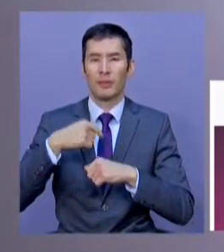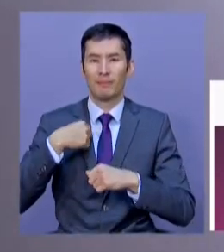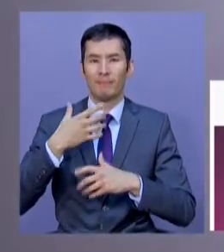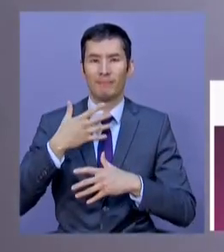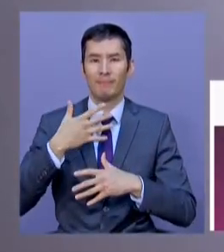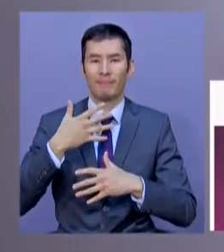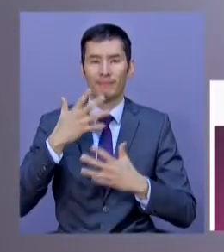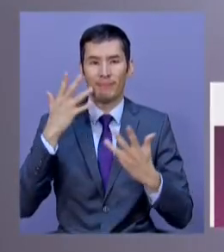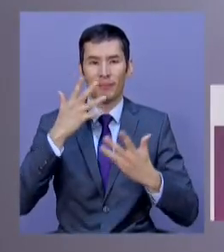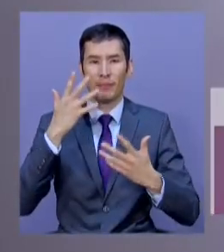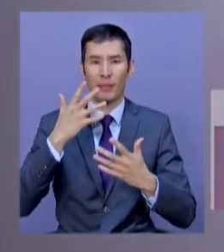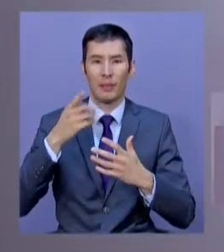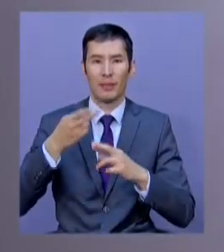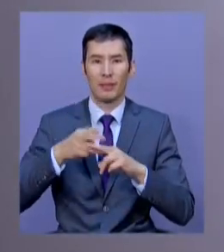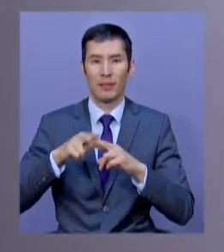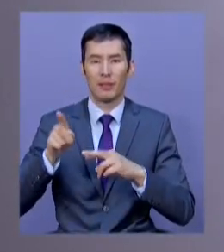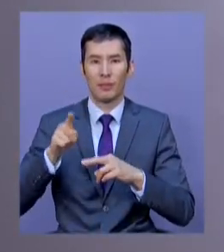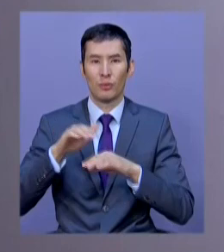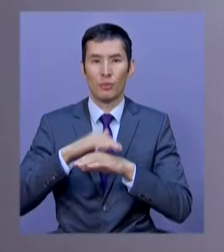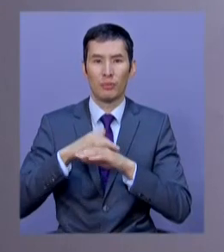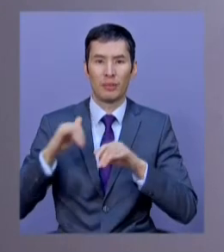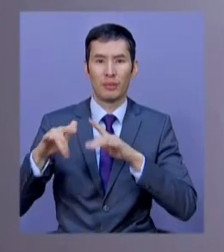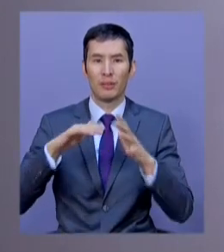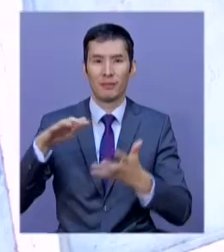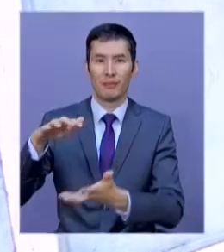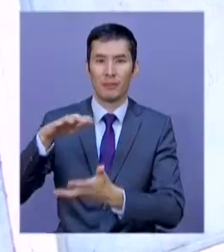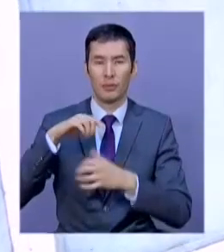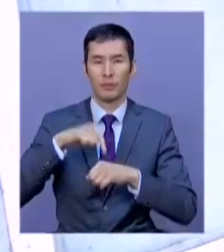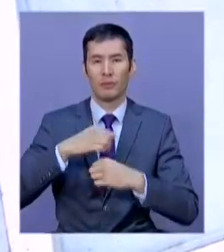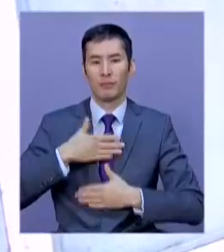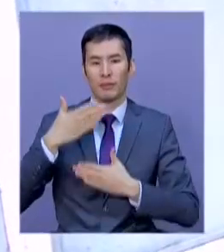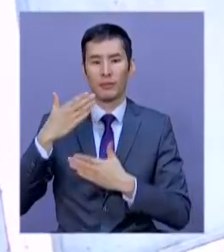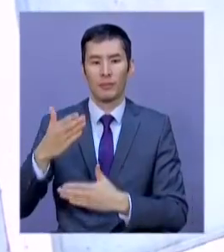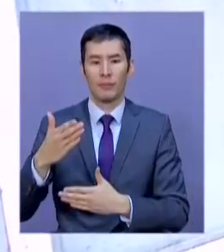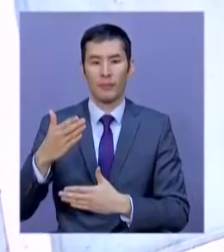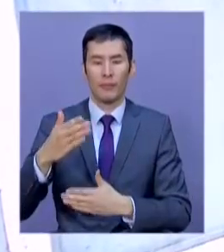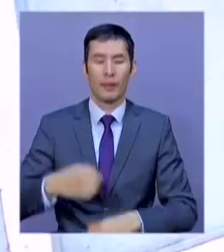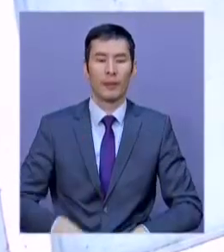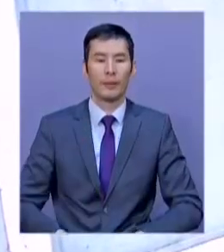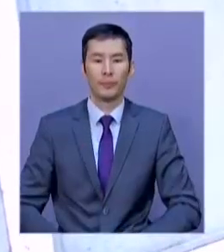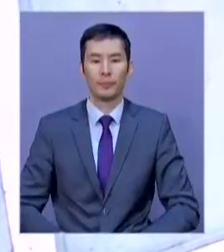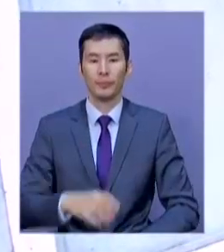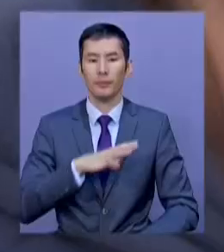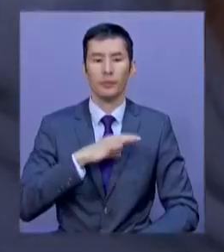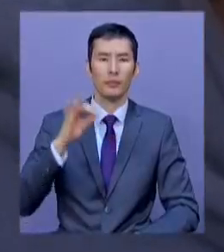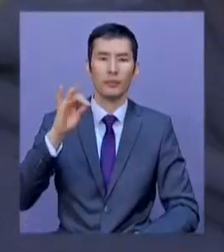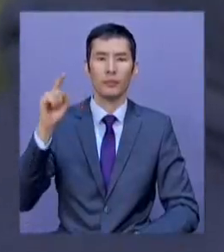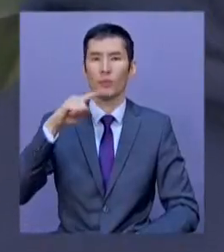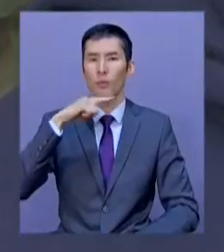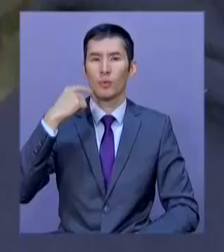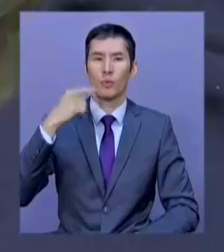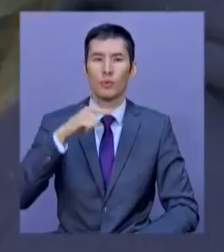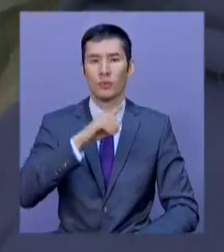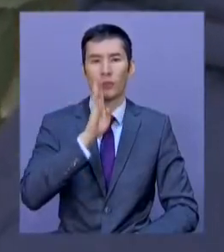осылай жағдай жасағандарыңызға Құдайға сіздерге көп алғыс айтқым келеді. Алматыға жас күнінде жұмыс бабымен Ресейден көшіп келген Галина